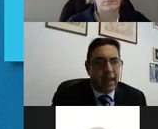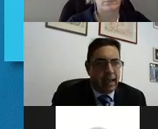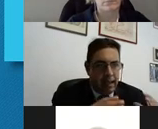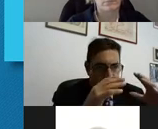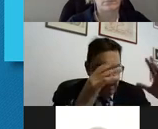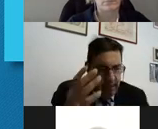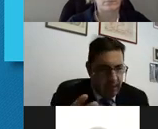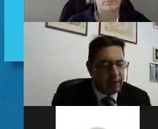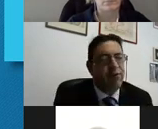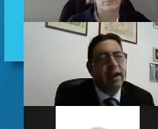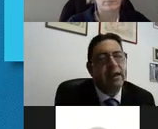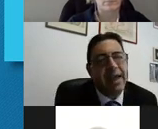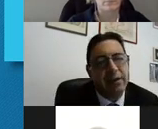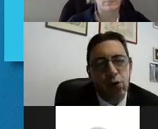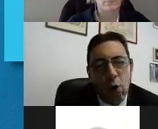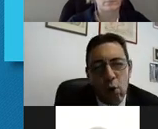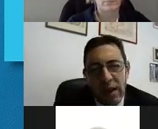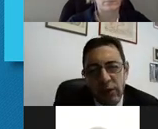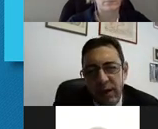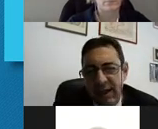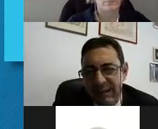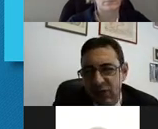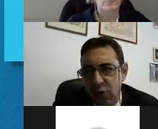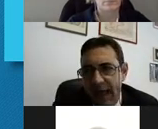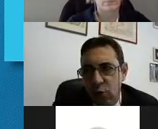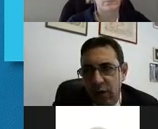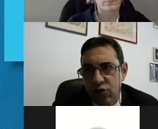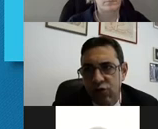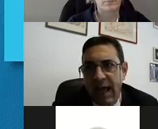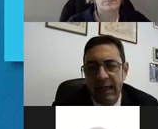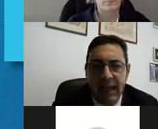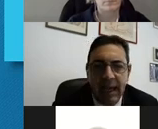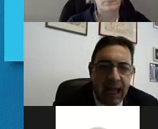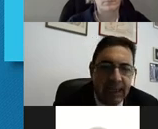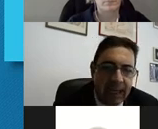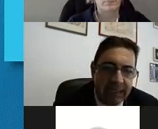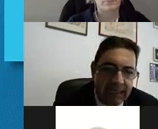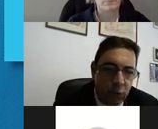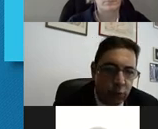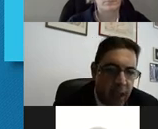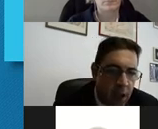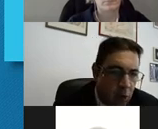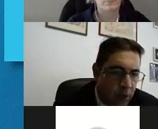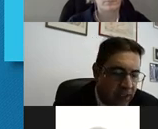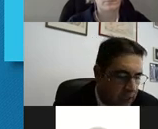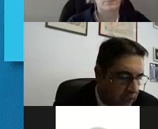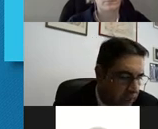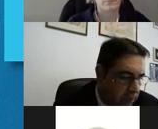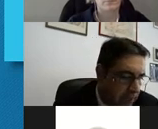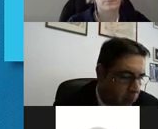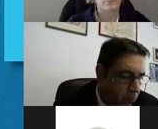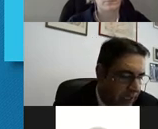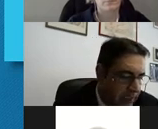come riferimento quello dell'assessorato regionale alla salute quindi